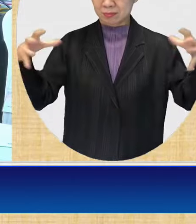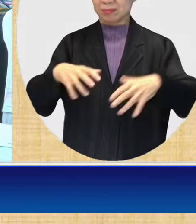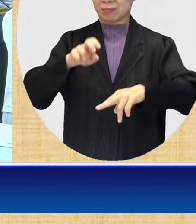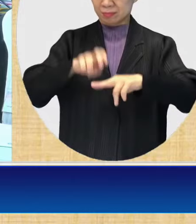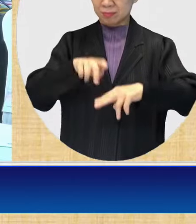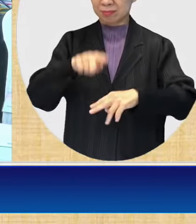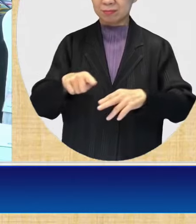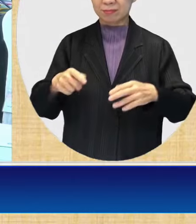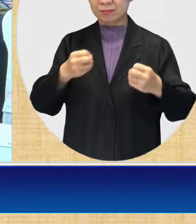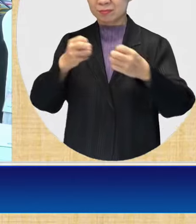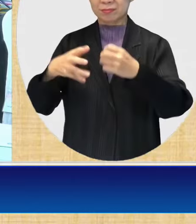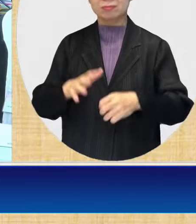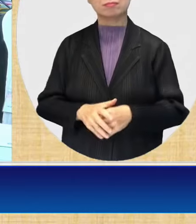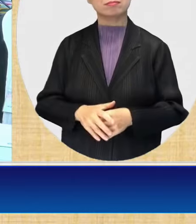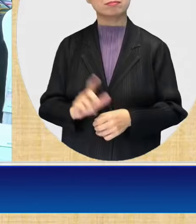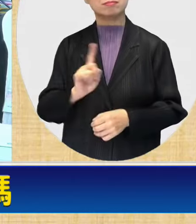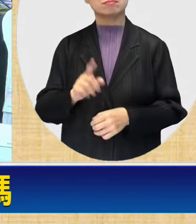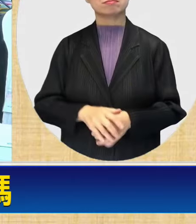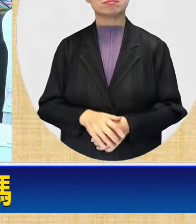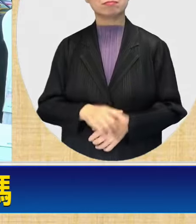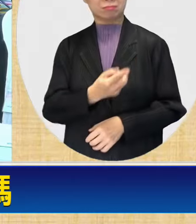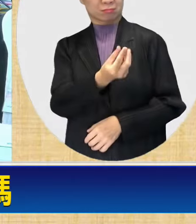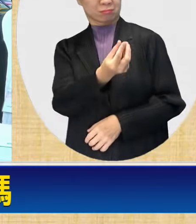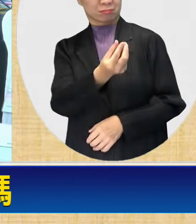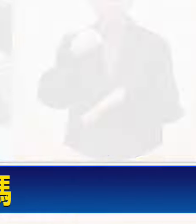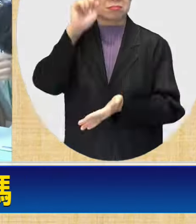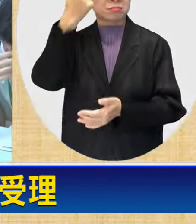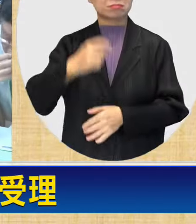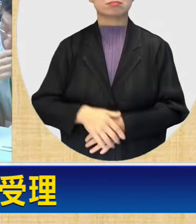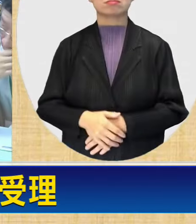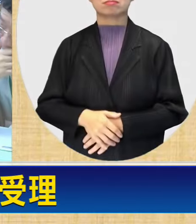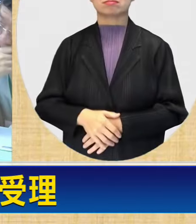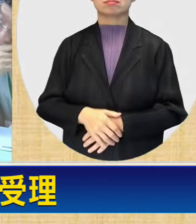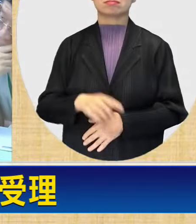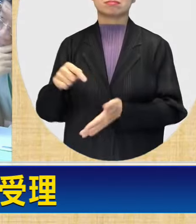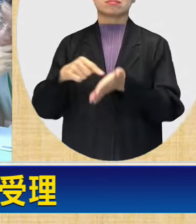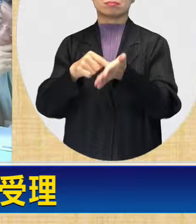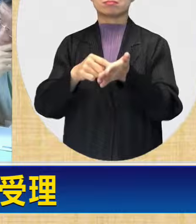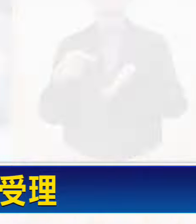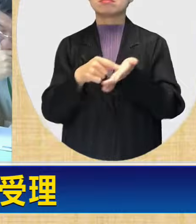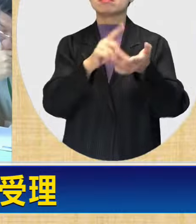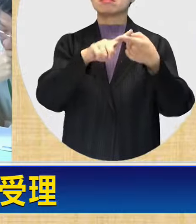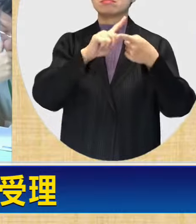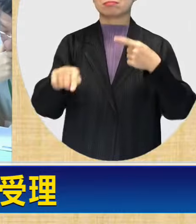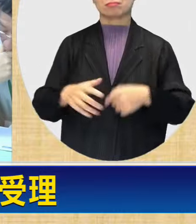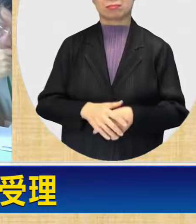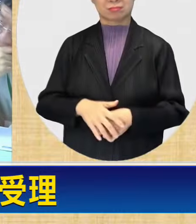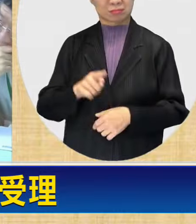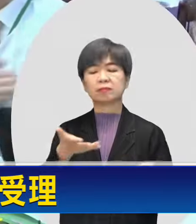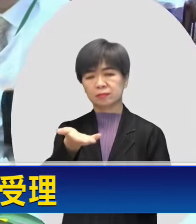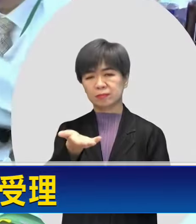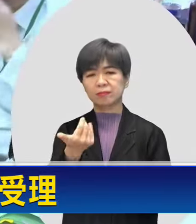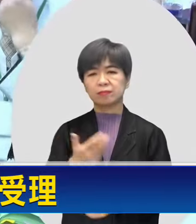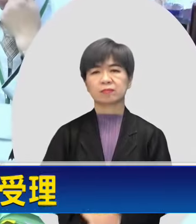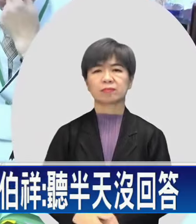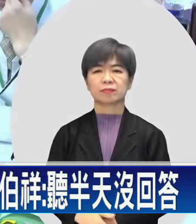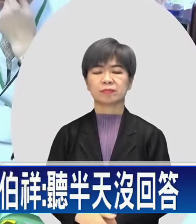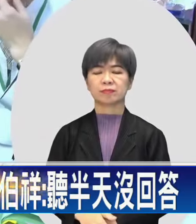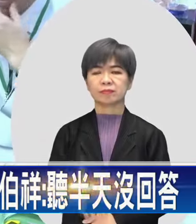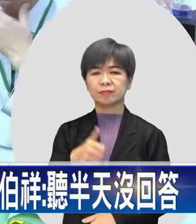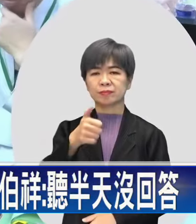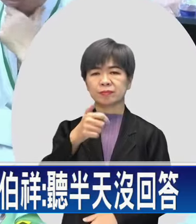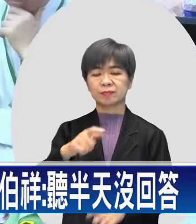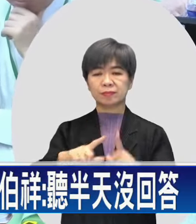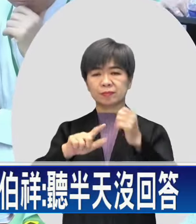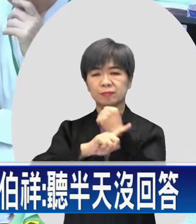里，不就是认为他们是少数反对的立法委员吗？ 不好意思，你们主张不应该受理、 这个会有什么？ 所以你们现在是认为可以受理？ 民党发言